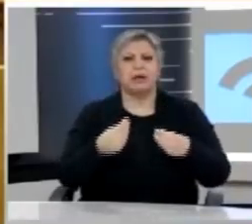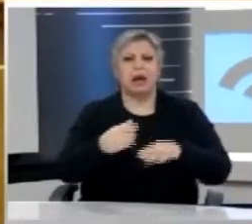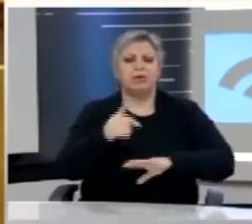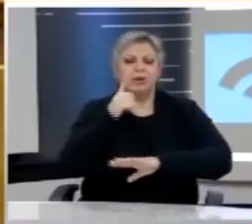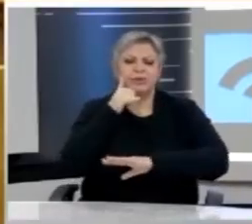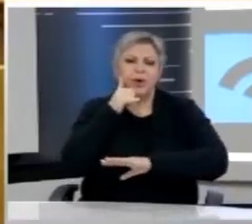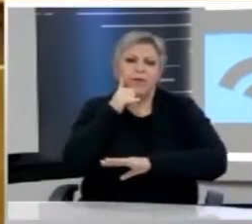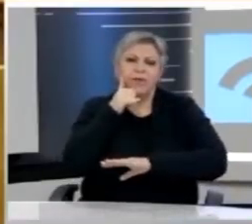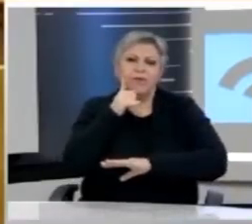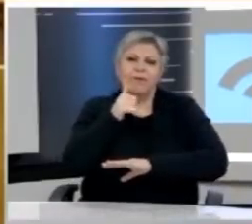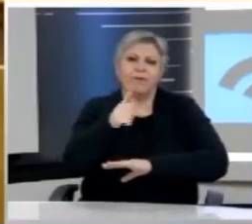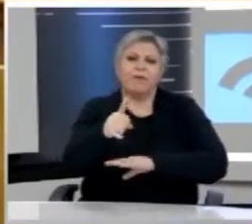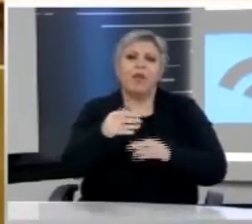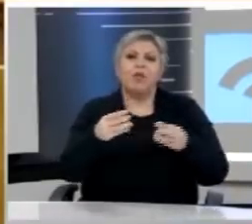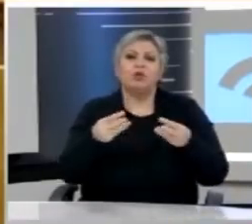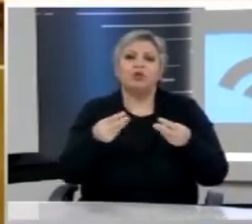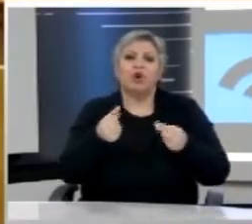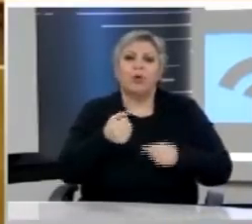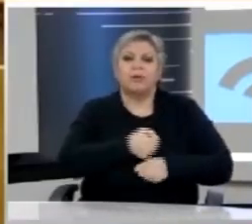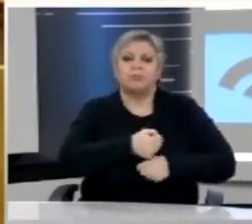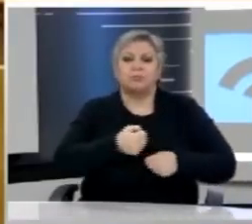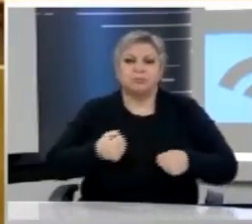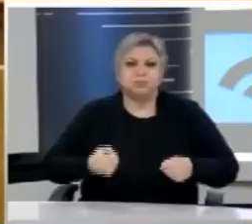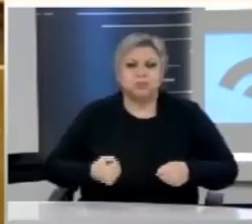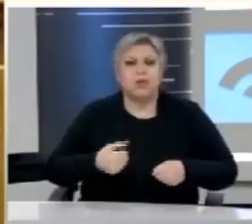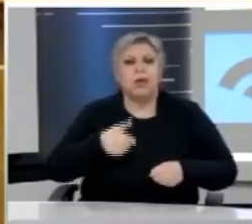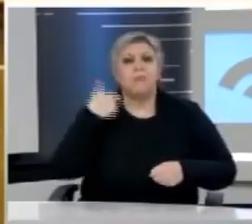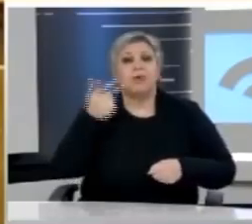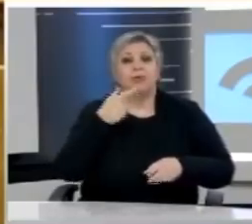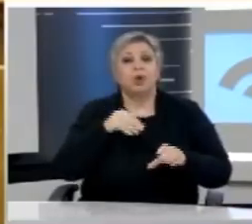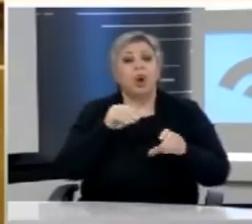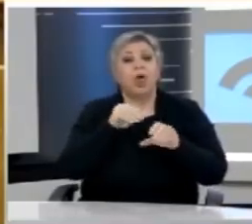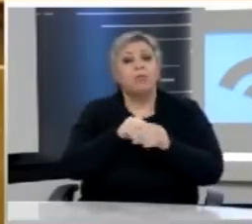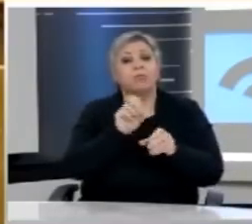διαρκείας, πολιτική ματωμένων πλεονασμάτων στα χρόνια που έρχονται.